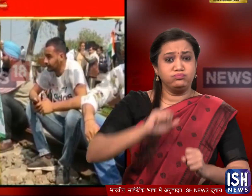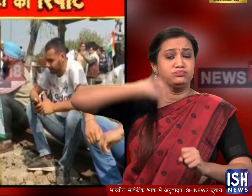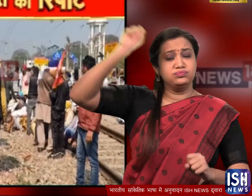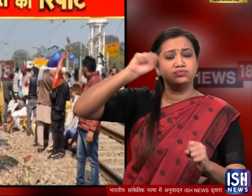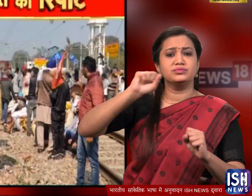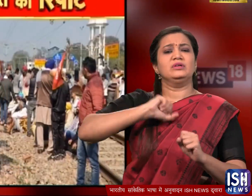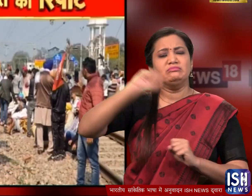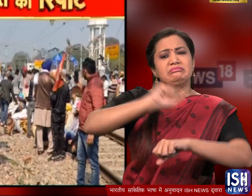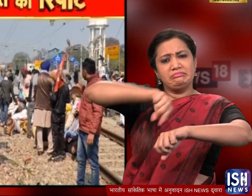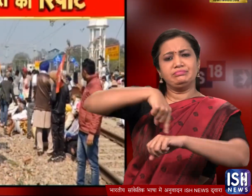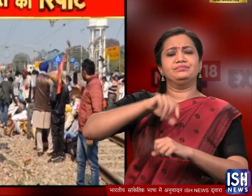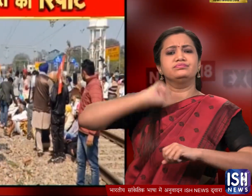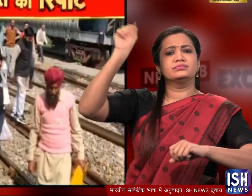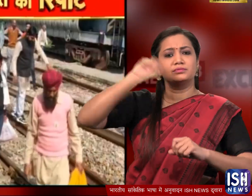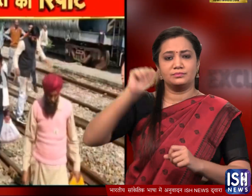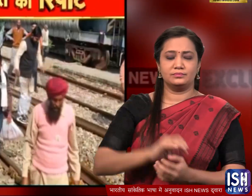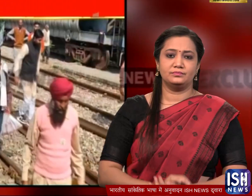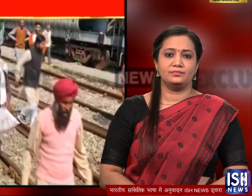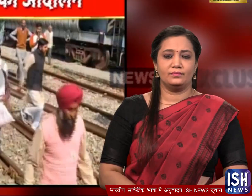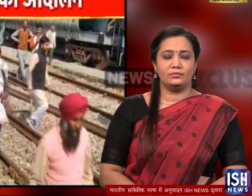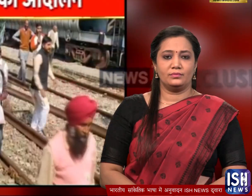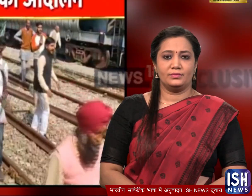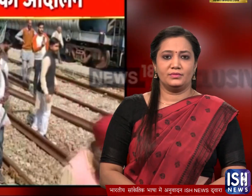पर बैठकर काफी देर तक नारे लगाते रहे।